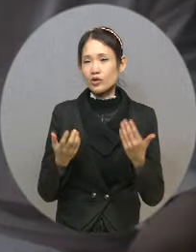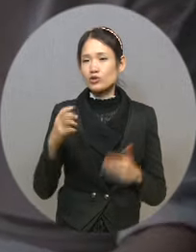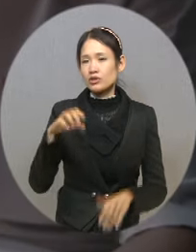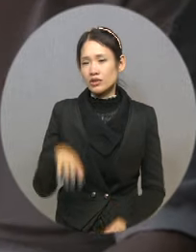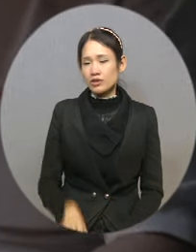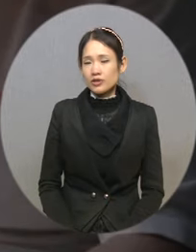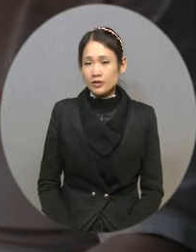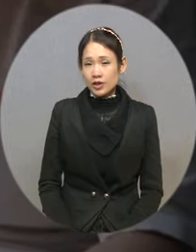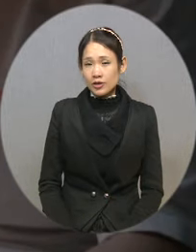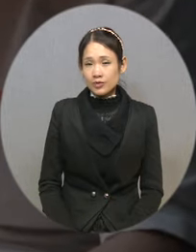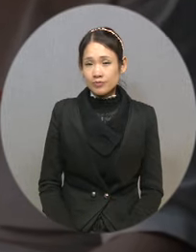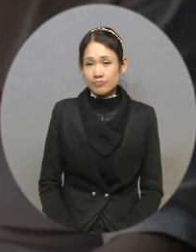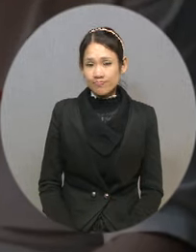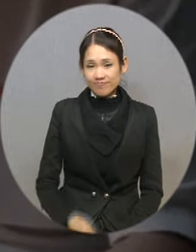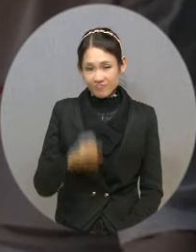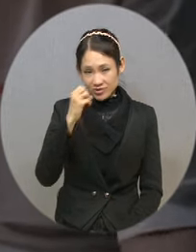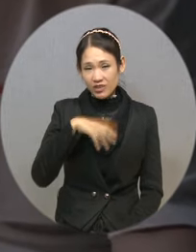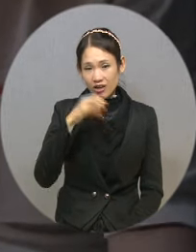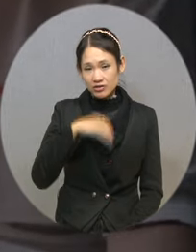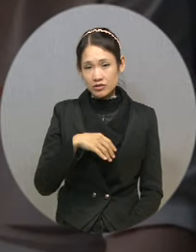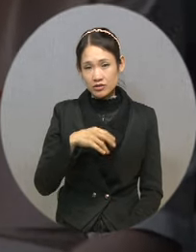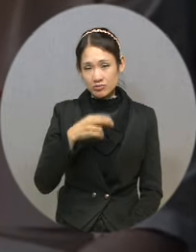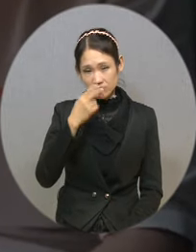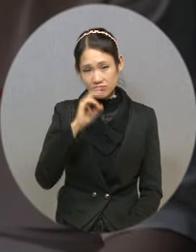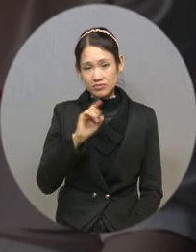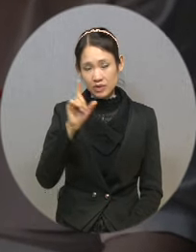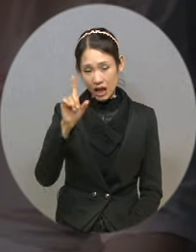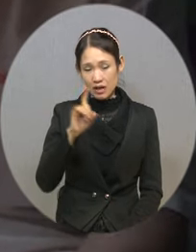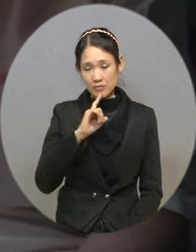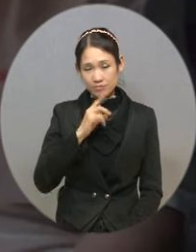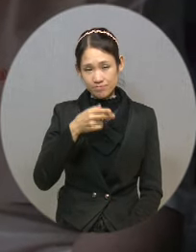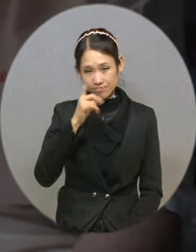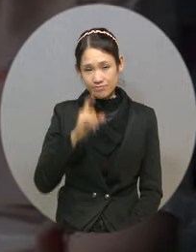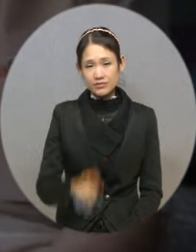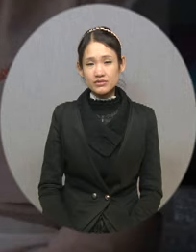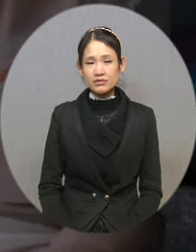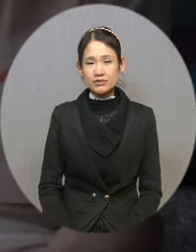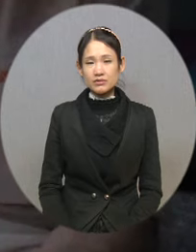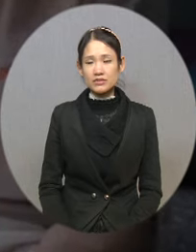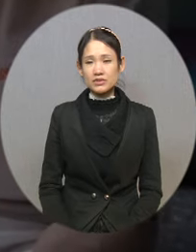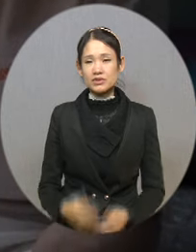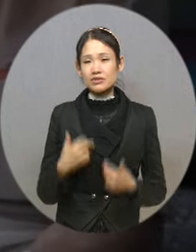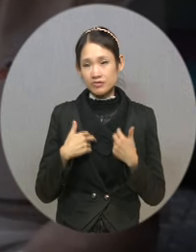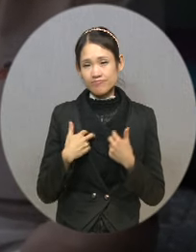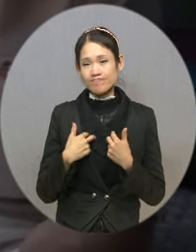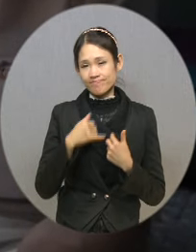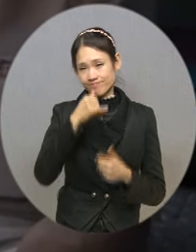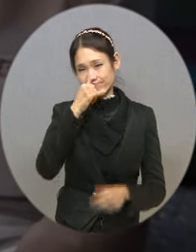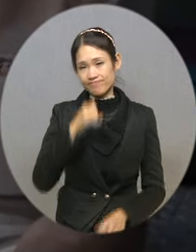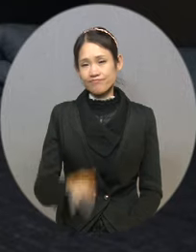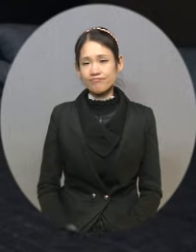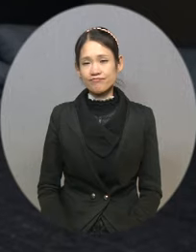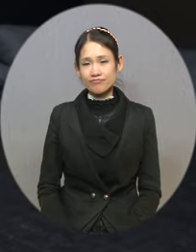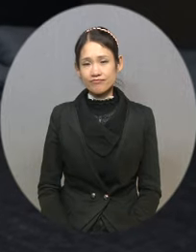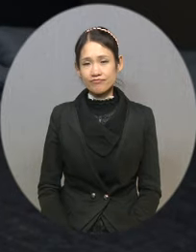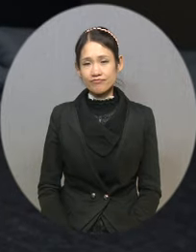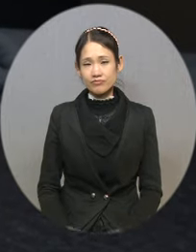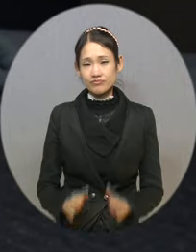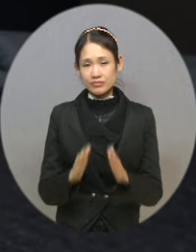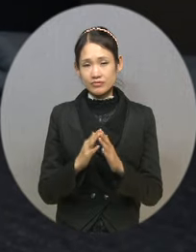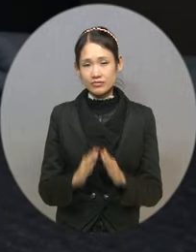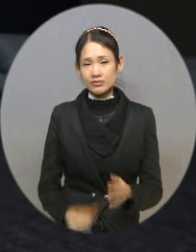쉼터에서 맥주 한잔 많이는 아니고요. 맥주 한잔 먹는 것을 즐겨하고 있습니다. 집에